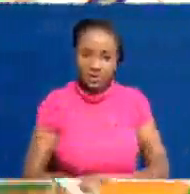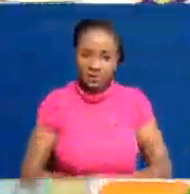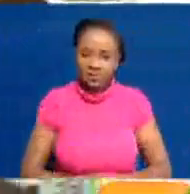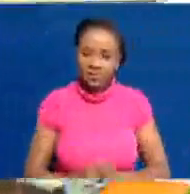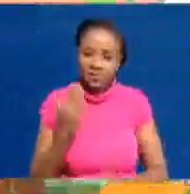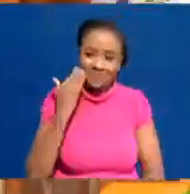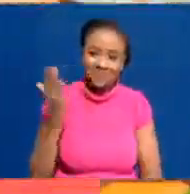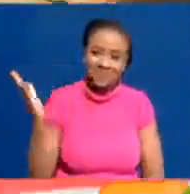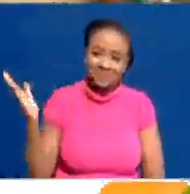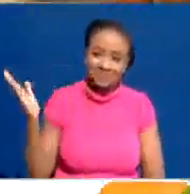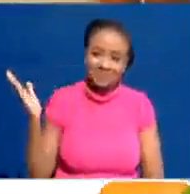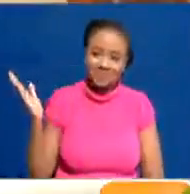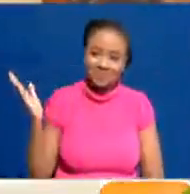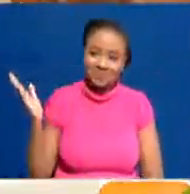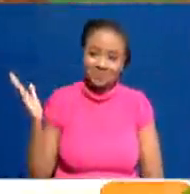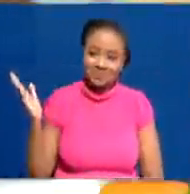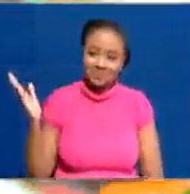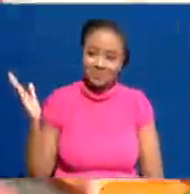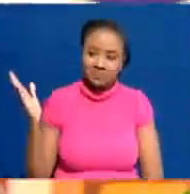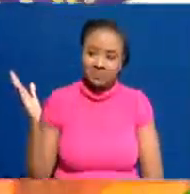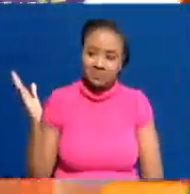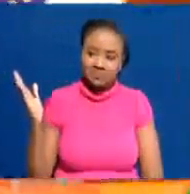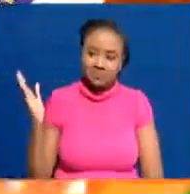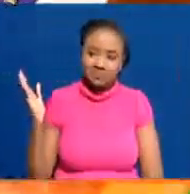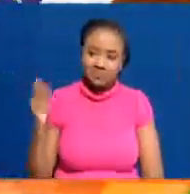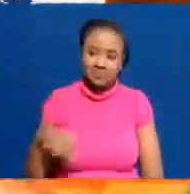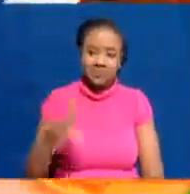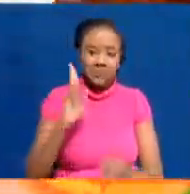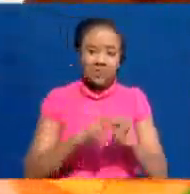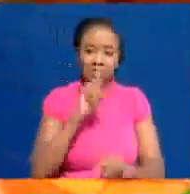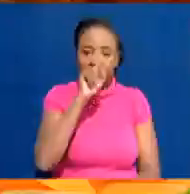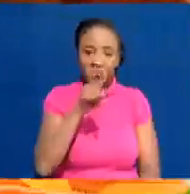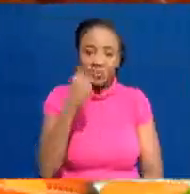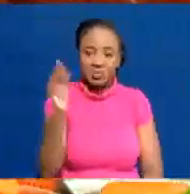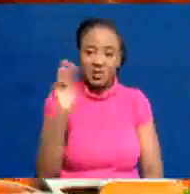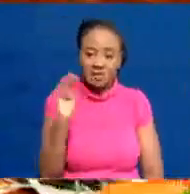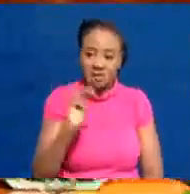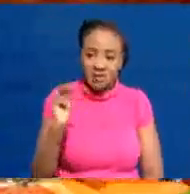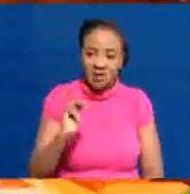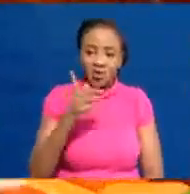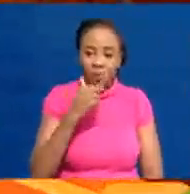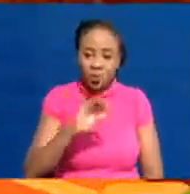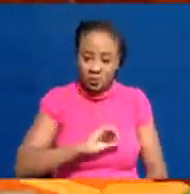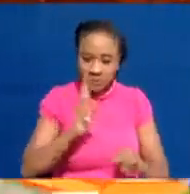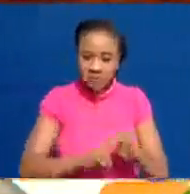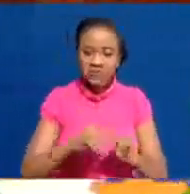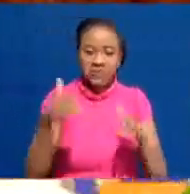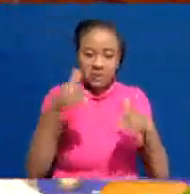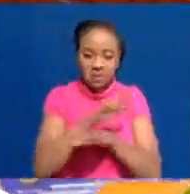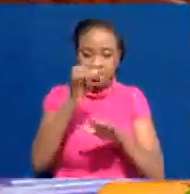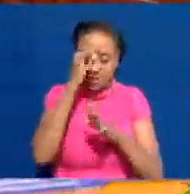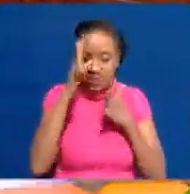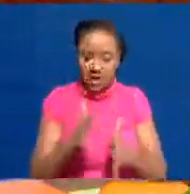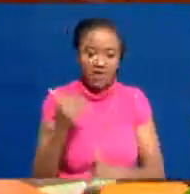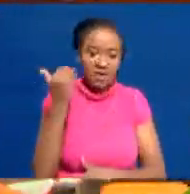Hiki ndicho kiti cha thamani ya shilingi milioni moja nukta moja. Ni kiti anachokalia naibu gavana wa kaunti ya